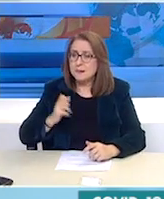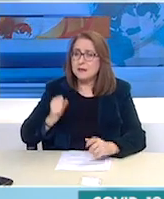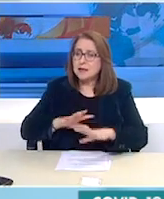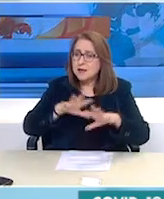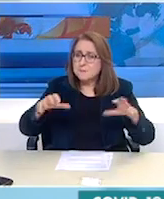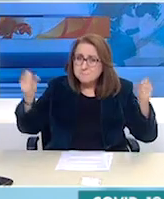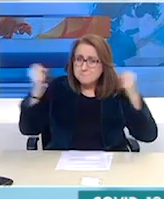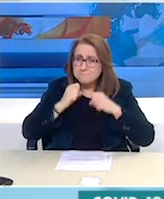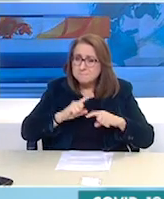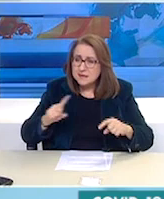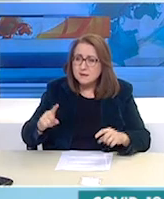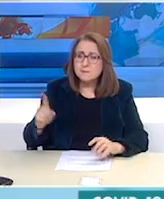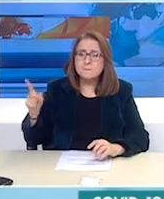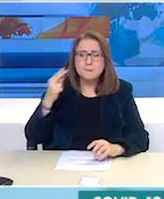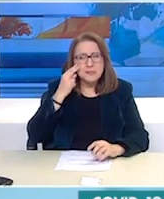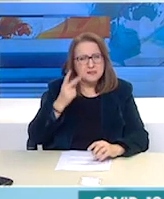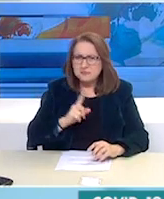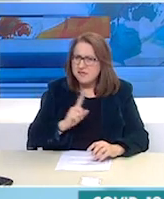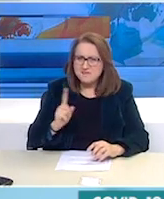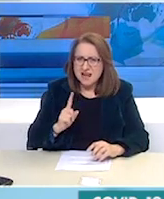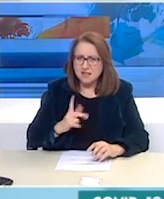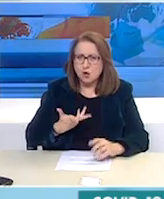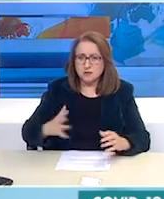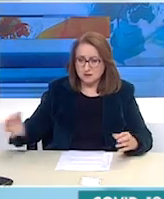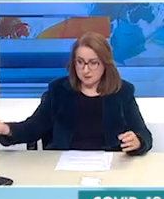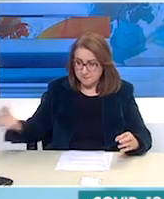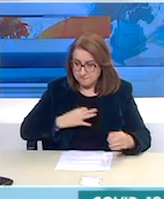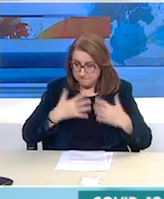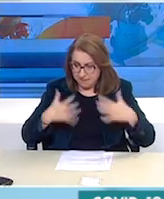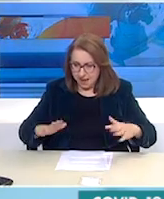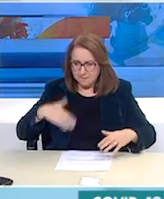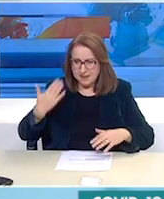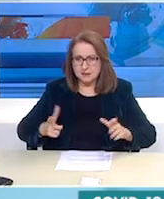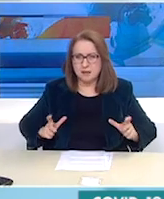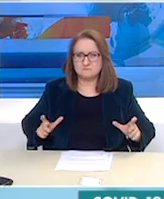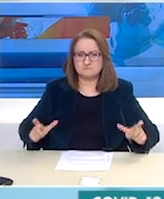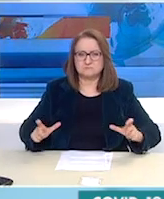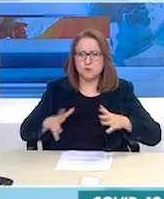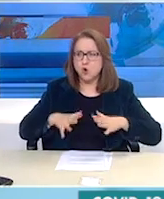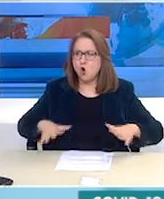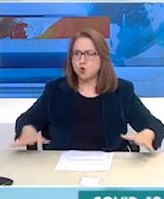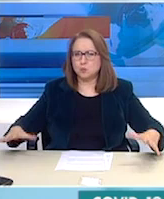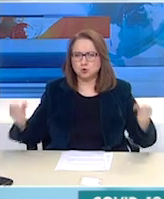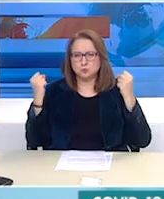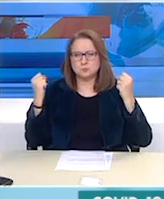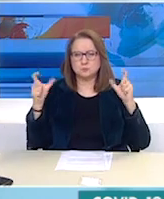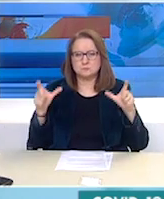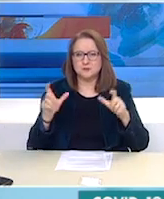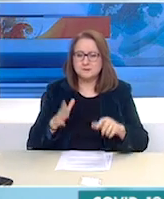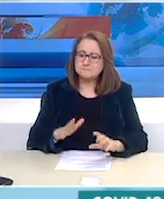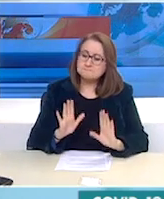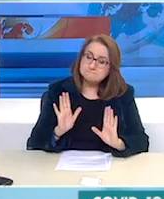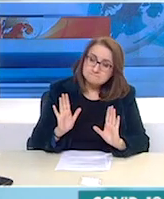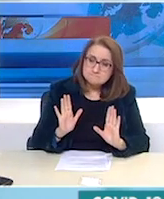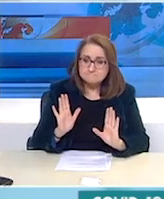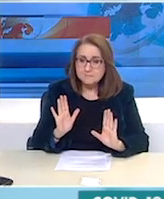απολειών, ότι θα έχουμε μεγάλη ανοσία στον πληθυσμό. Αλλά αυτό, εμένα προσωπικά, νομίζω ήταν η προτιμητέα